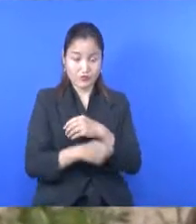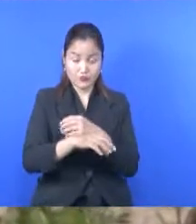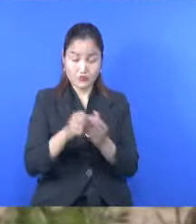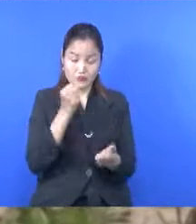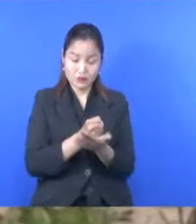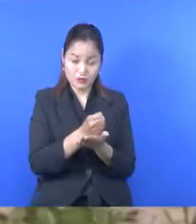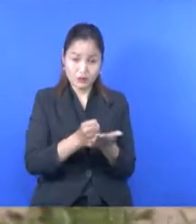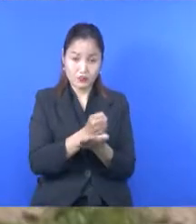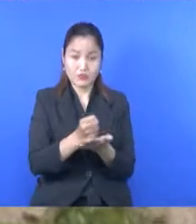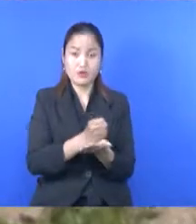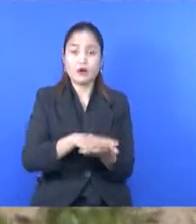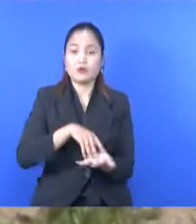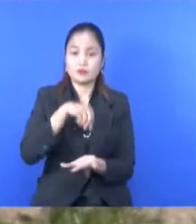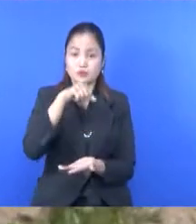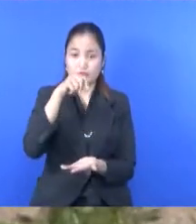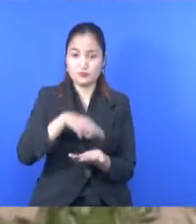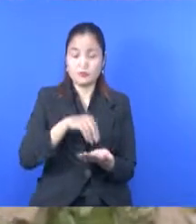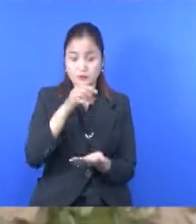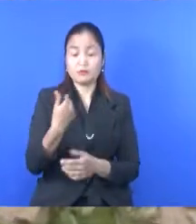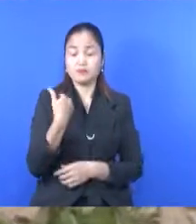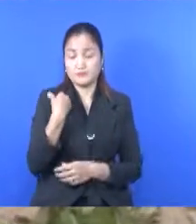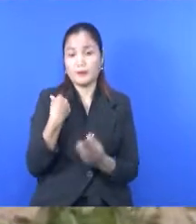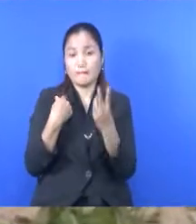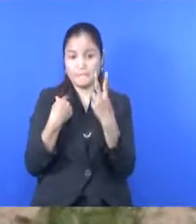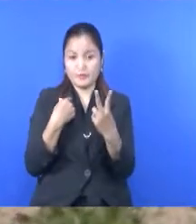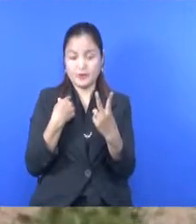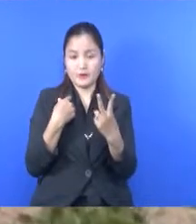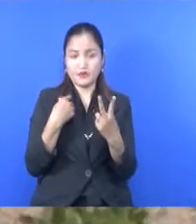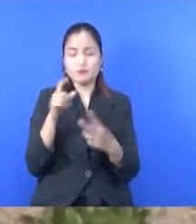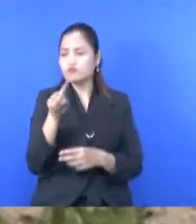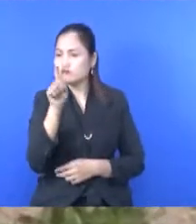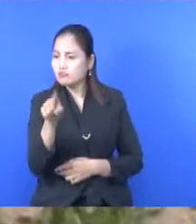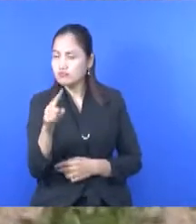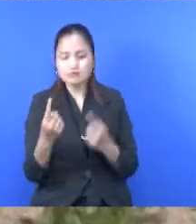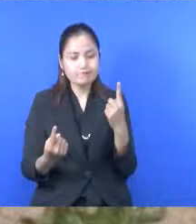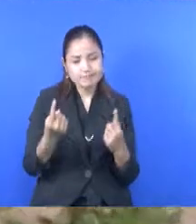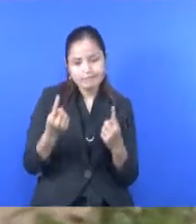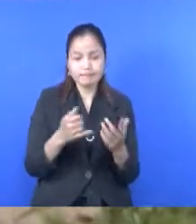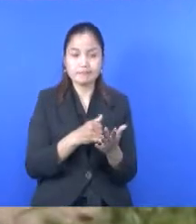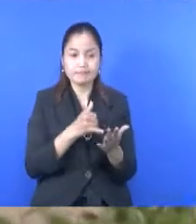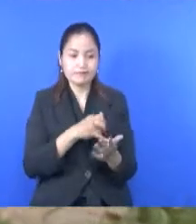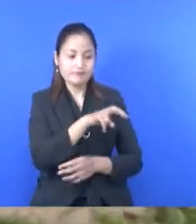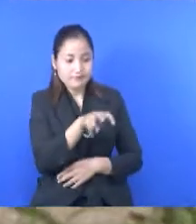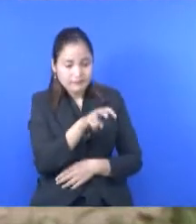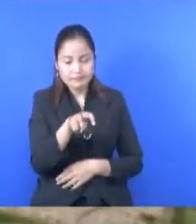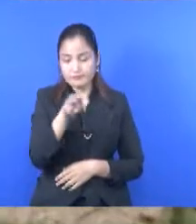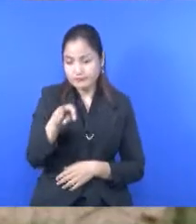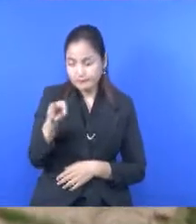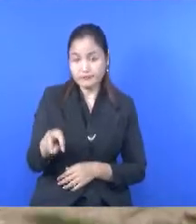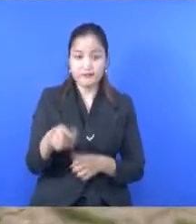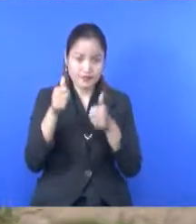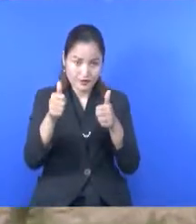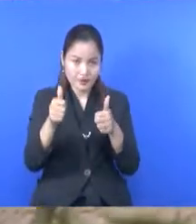ពីរពូជហ ្នឹងហើយ តើពូជនីមួយនីមួយមួយណាស្រួលថែទាំជាងហើយមួយណាវាត្រូវការទឹកត្រូវ